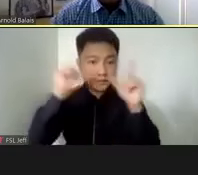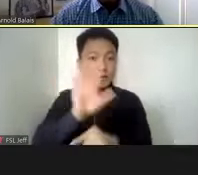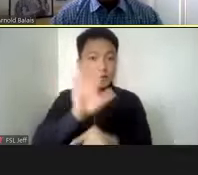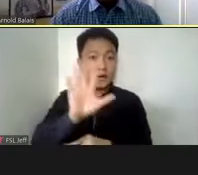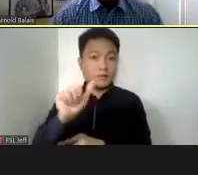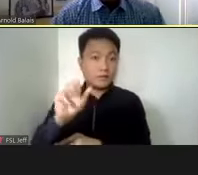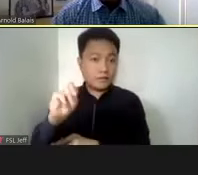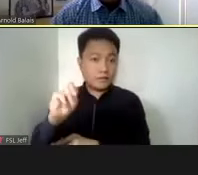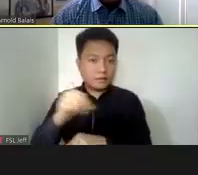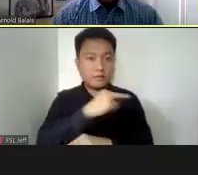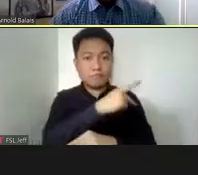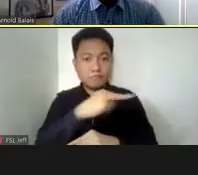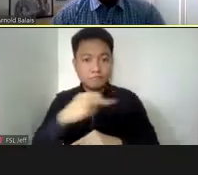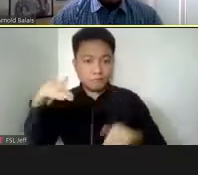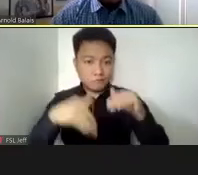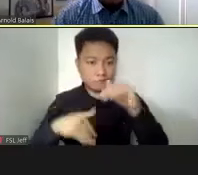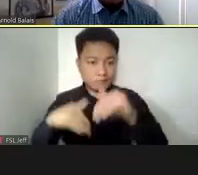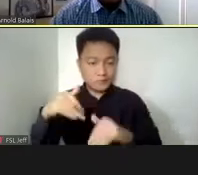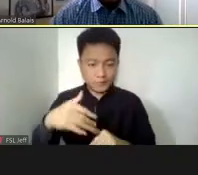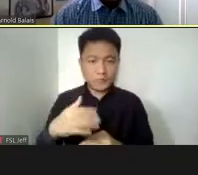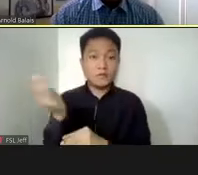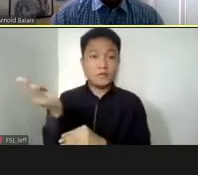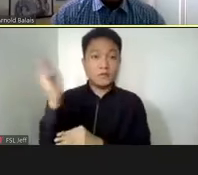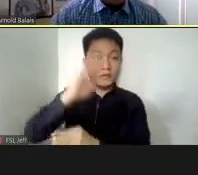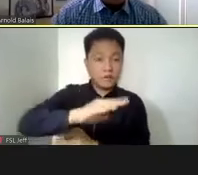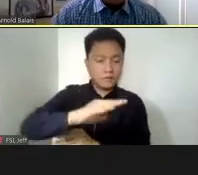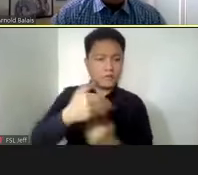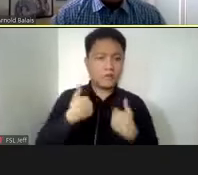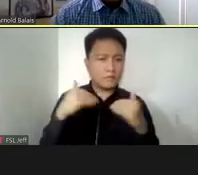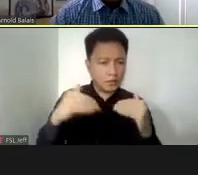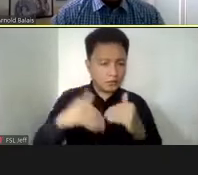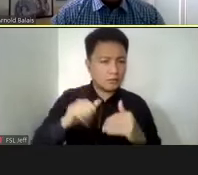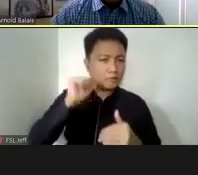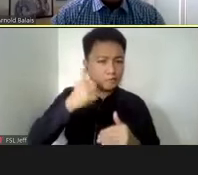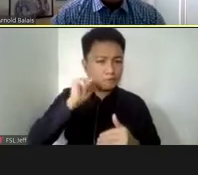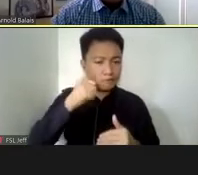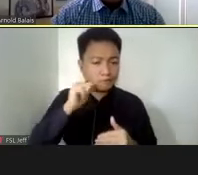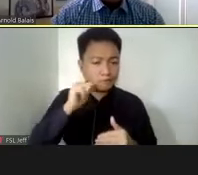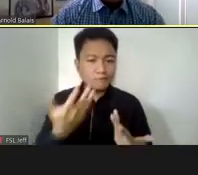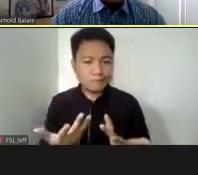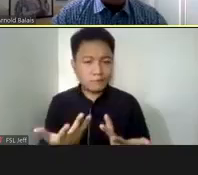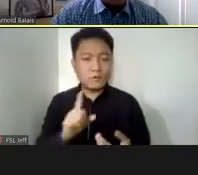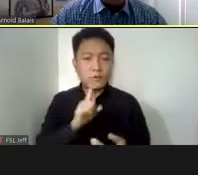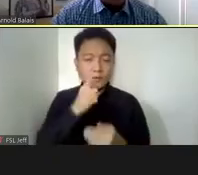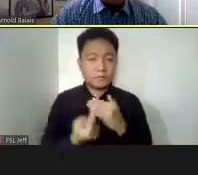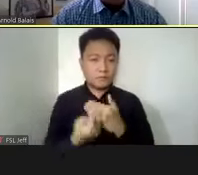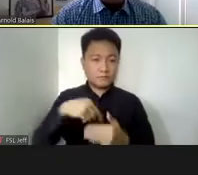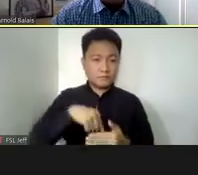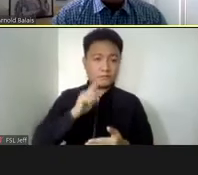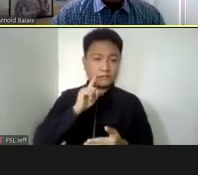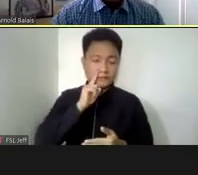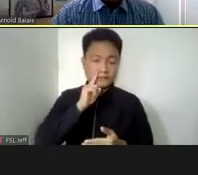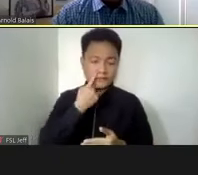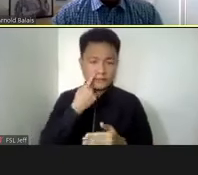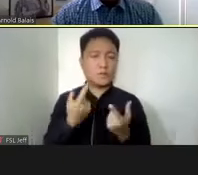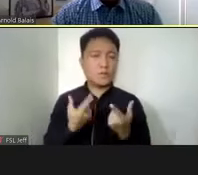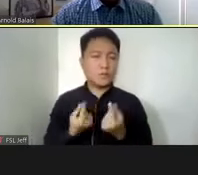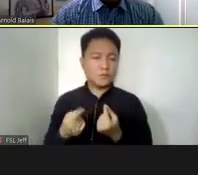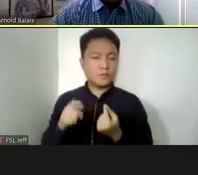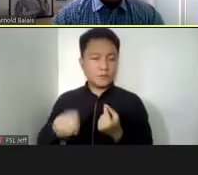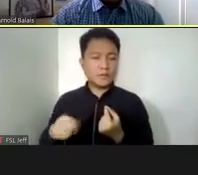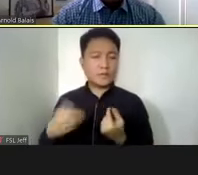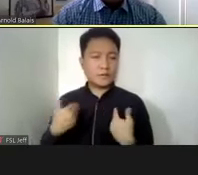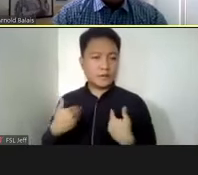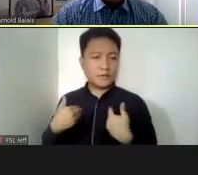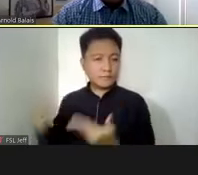para to keep you, ano eh, to keep you motivated. Ngayon, napa-end na yung career. So ngayon, ginagawa ko naman